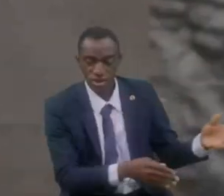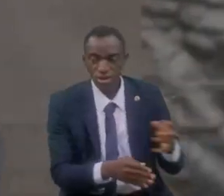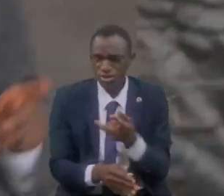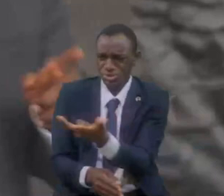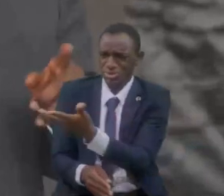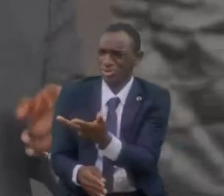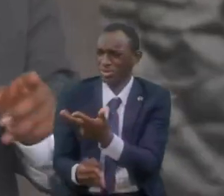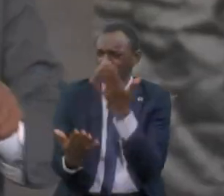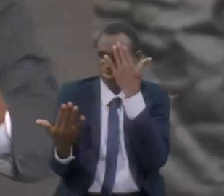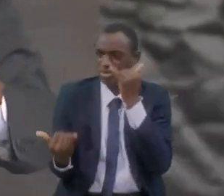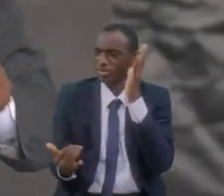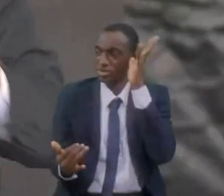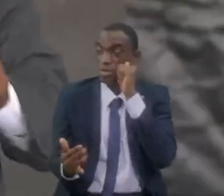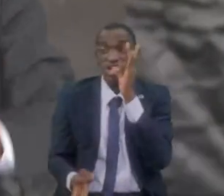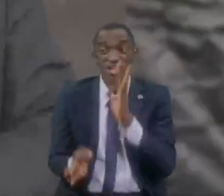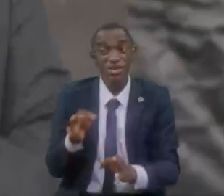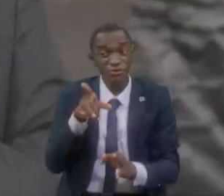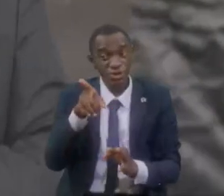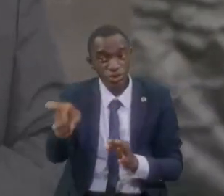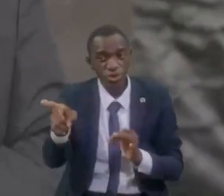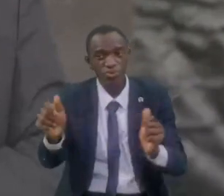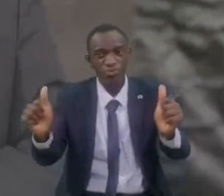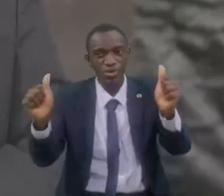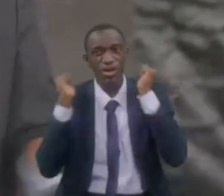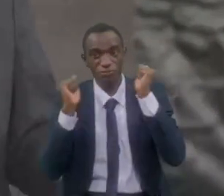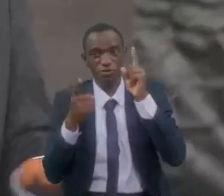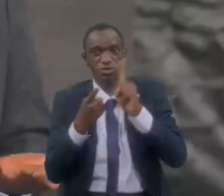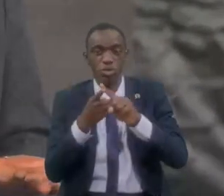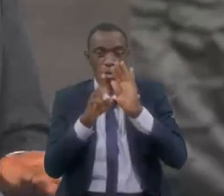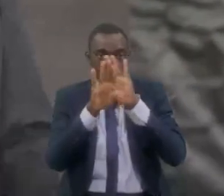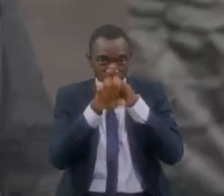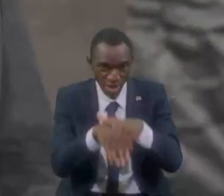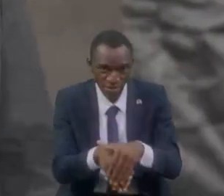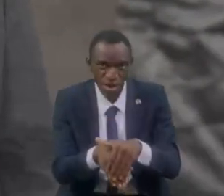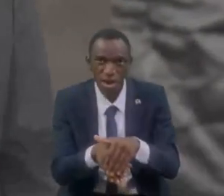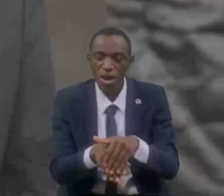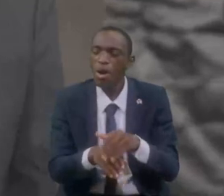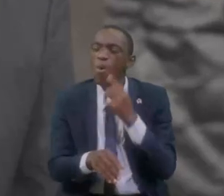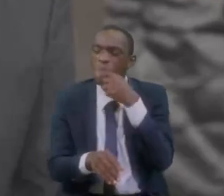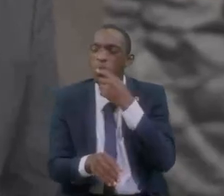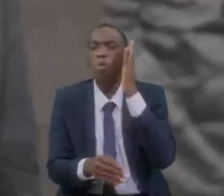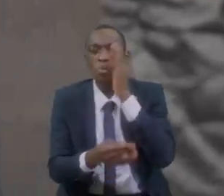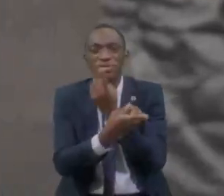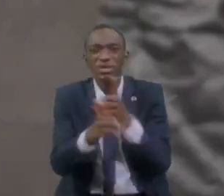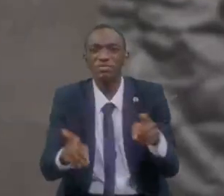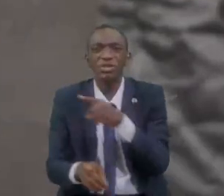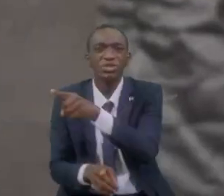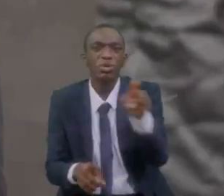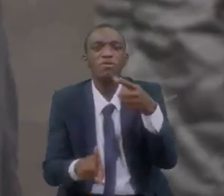et Abednego. Si tu refuses de fléchir, qui va te délivrer de ma